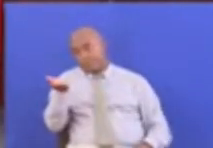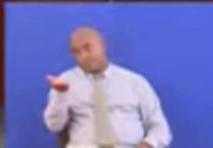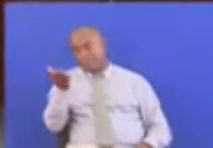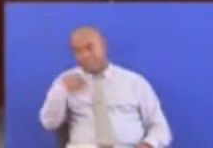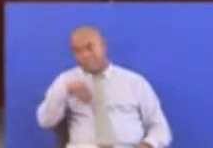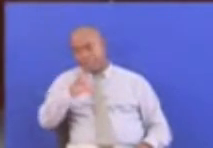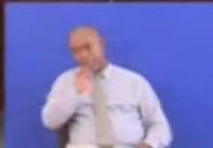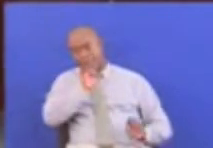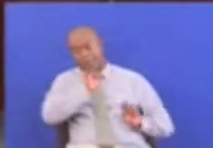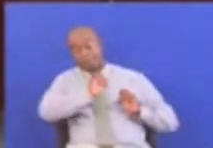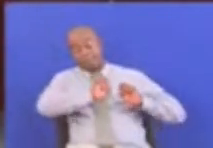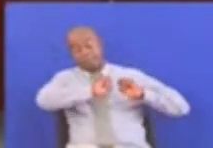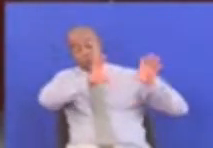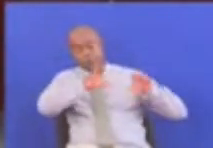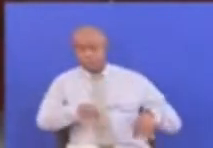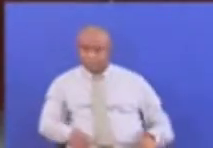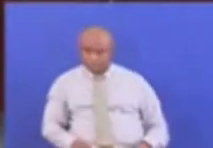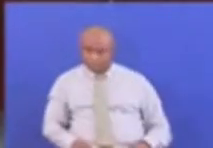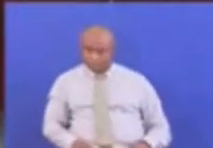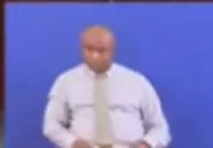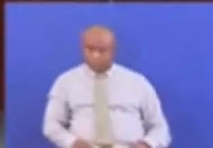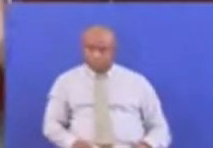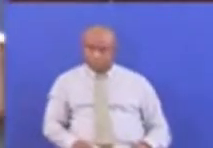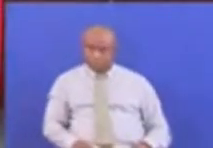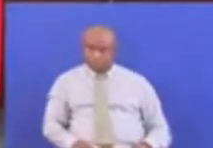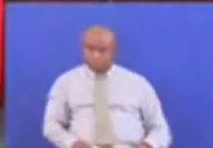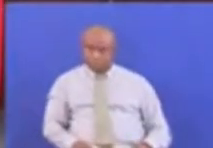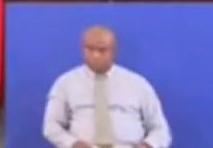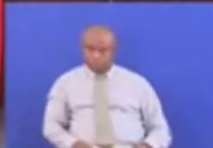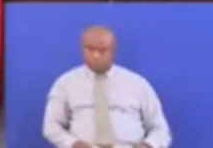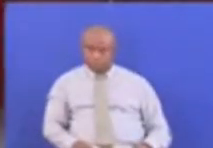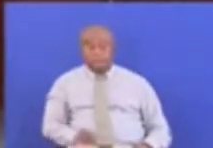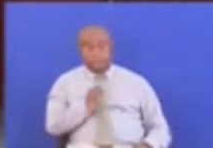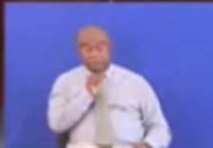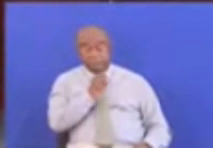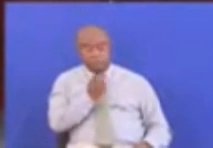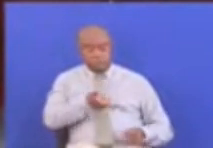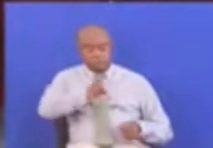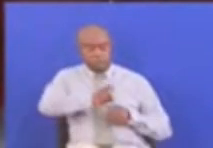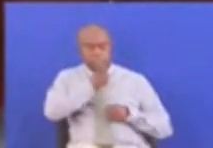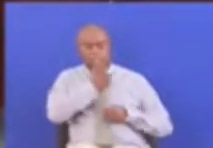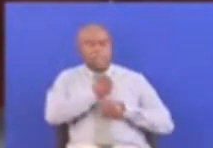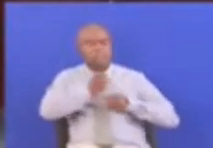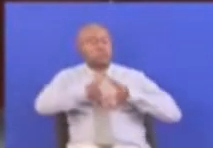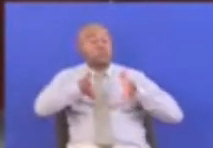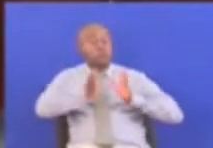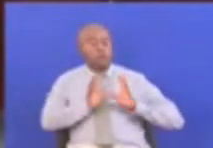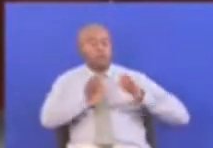mionzi kwa moja, kuanzia becquerel moja na 10. Na hii itaongezea kazi kubwa tume.